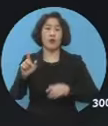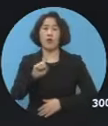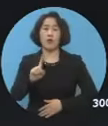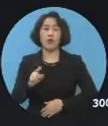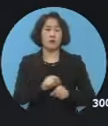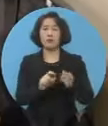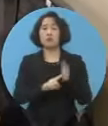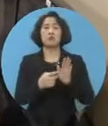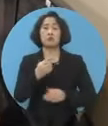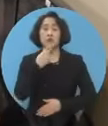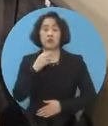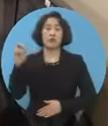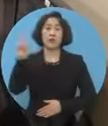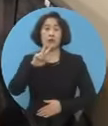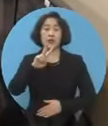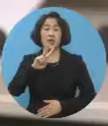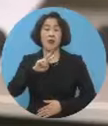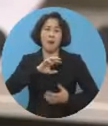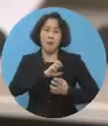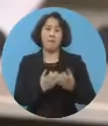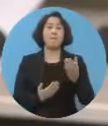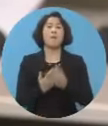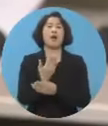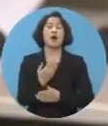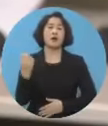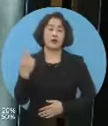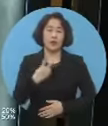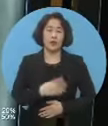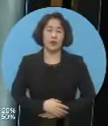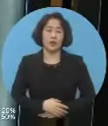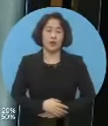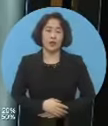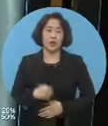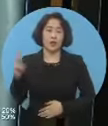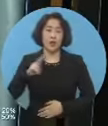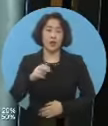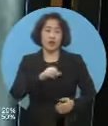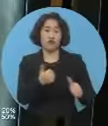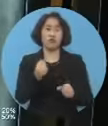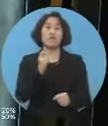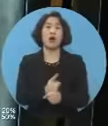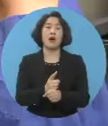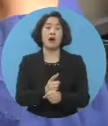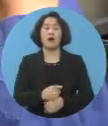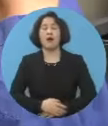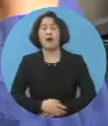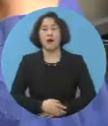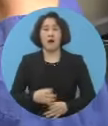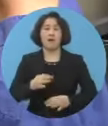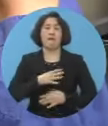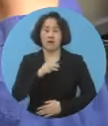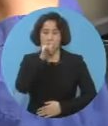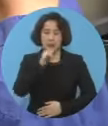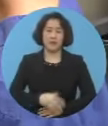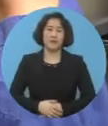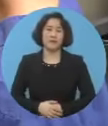존조 증상이 없다가 갑자기 찾아오는 경우가 대부분이고 심지어는 돌연사 자체가 첫 증상인 경우도